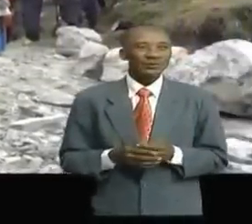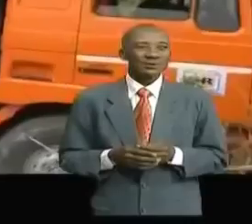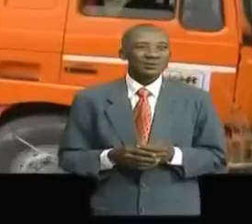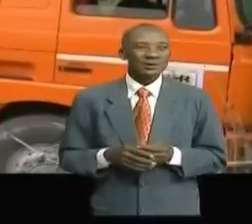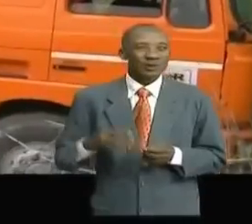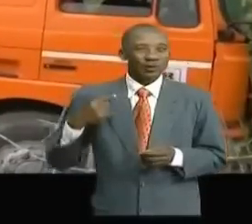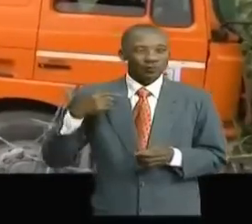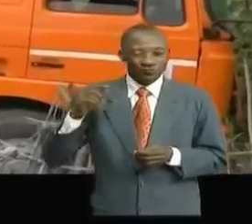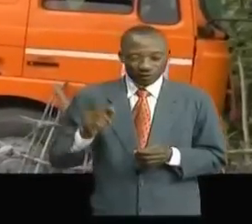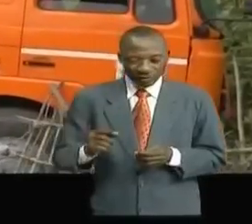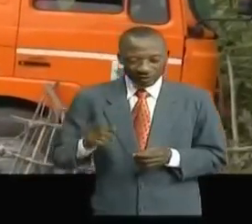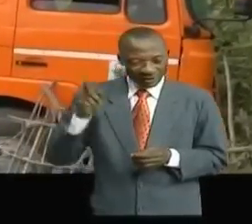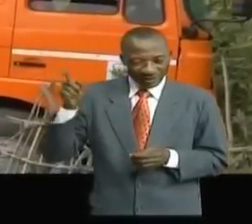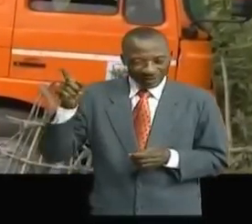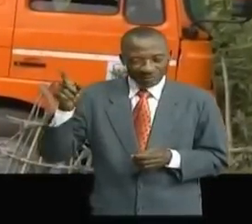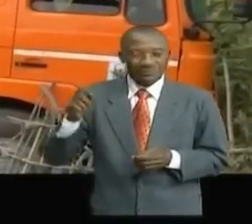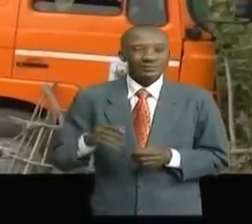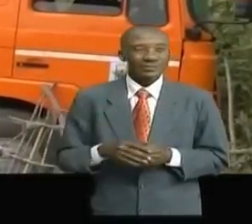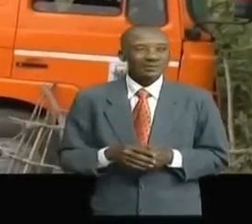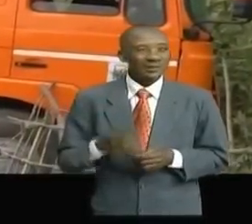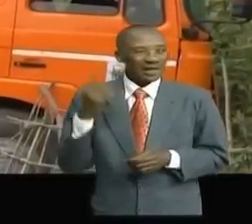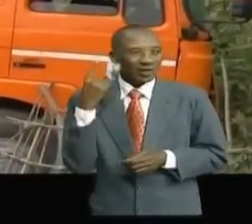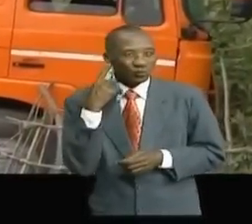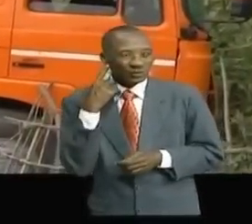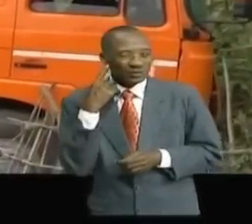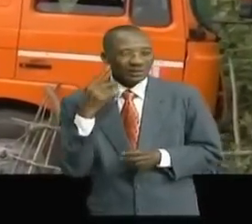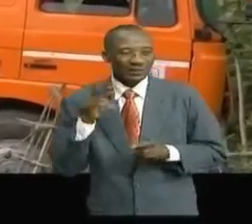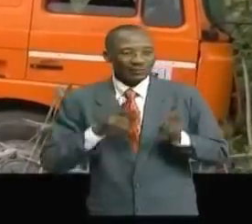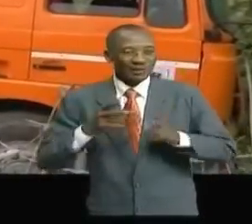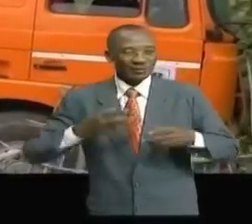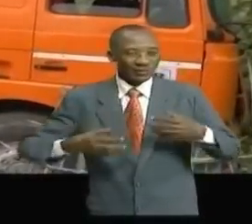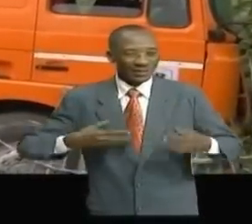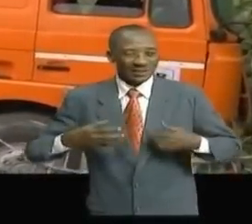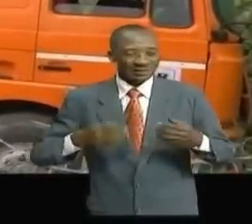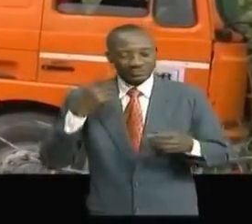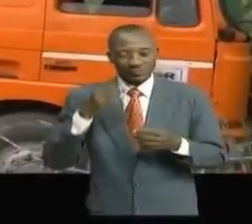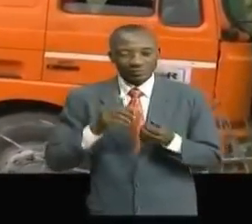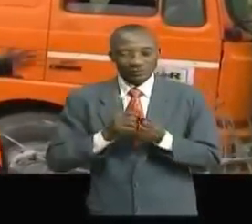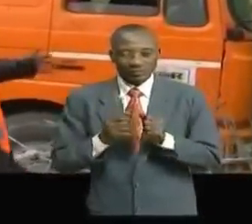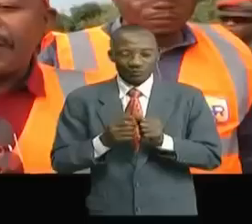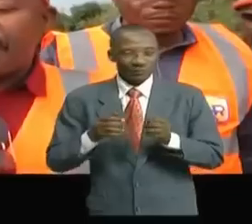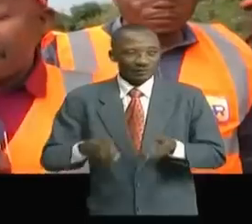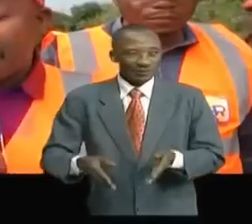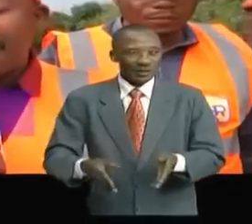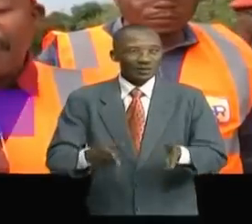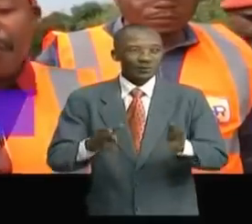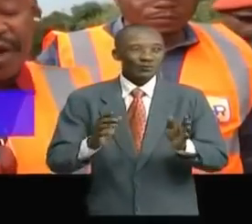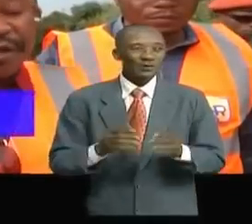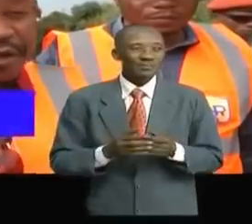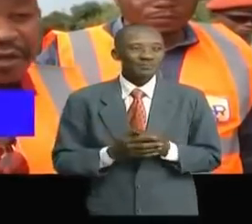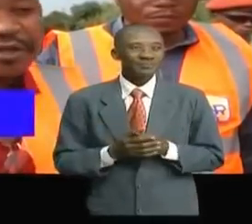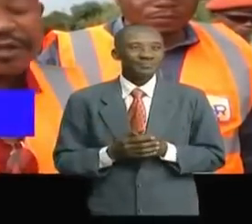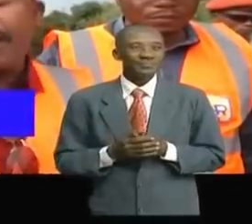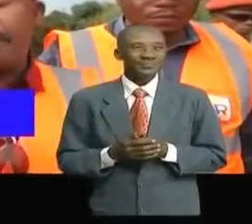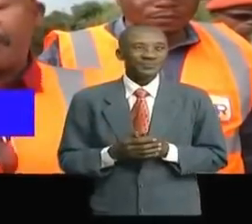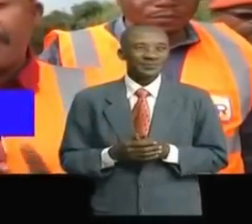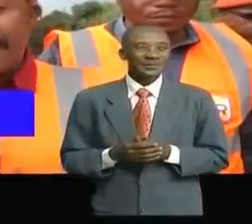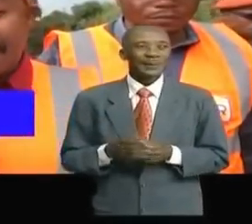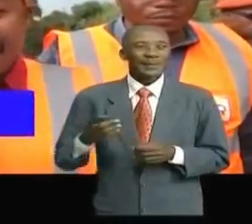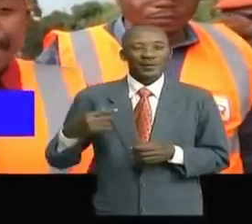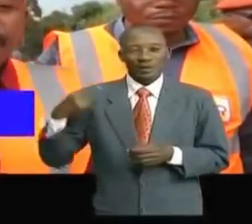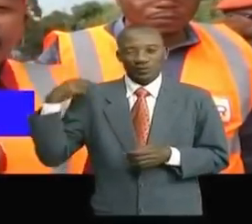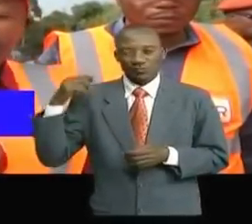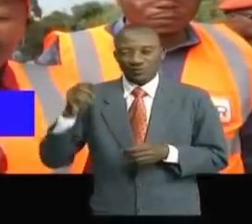la reprise des travaux pour la réouverture totale de la route Sakemasi-Walikale. Donc nous sommes venus nous rendre compte, nous